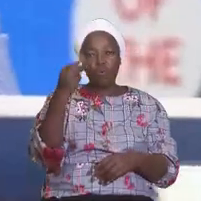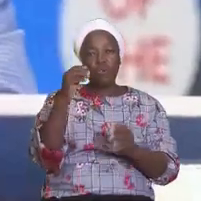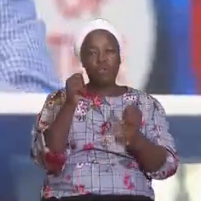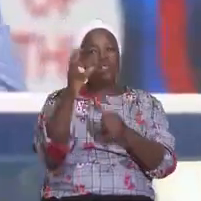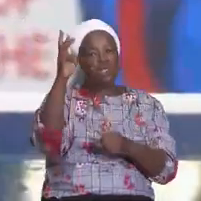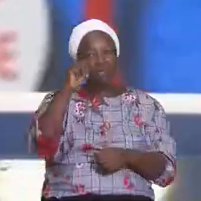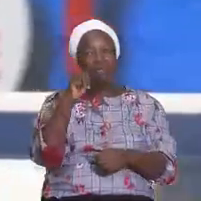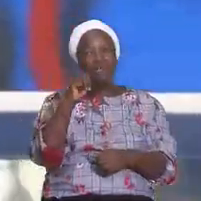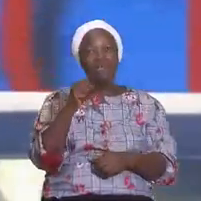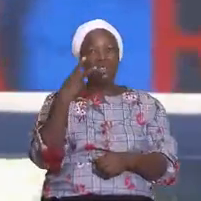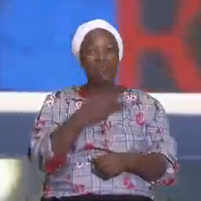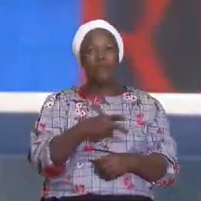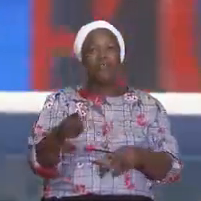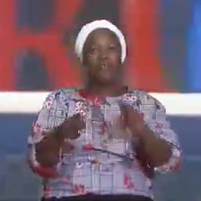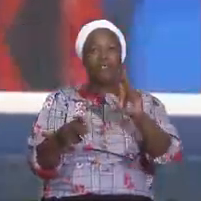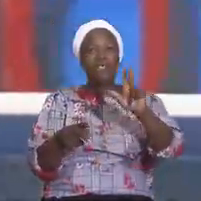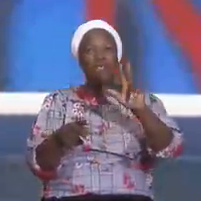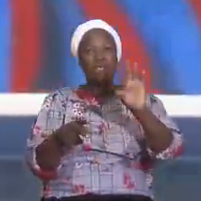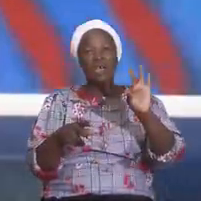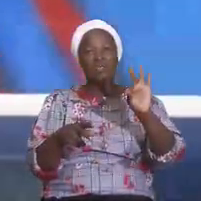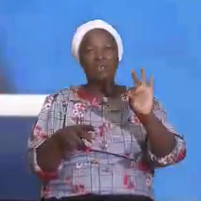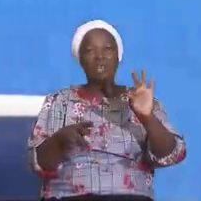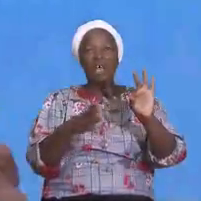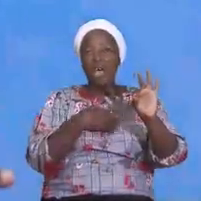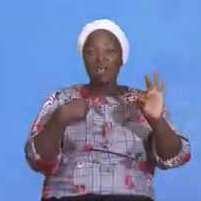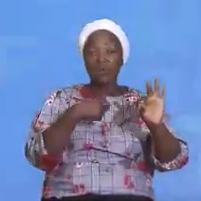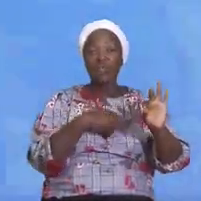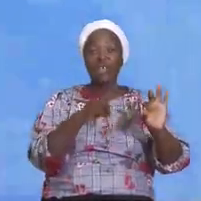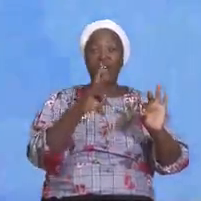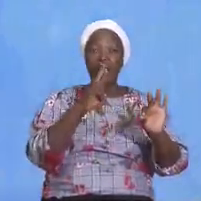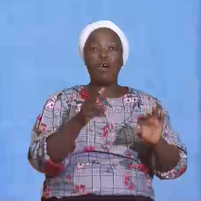car Dieu était avec lui.